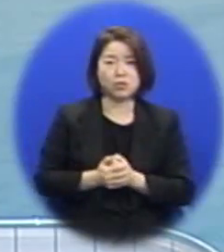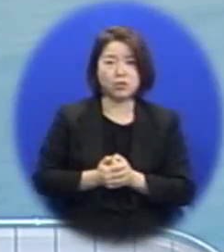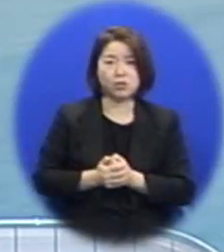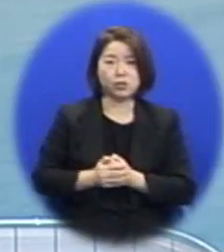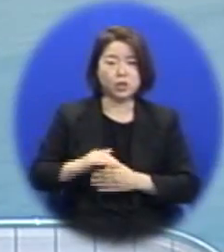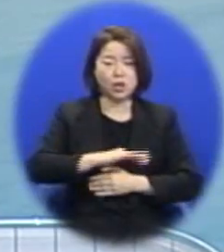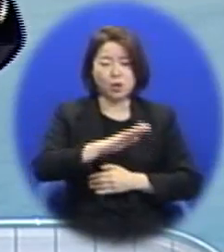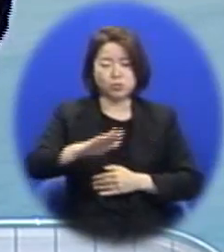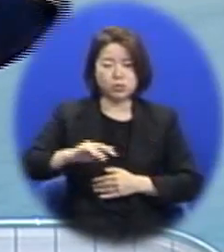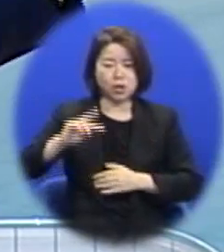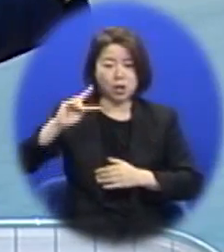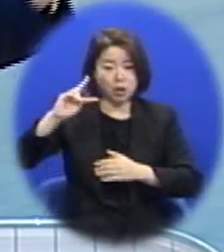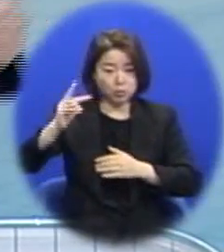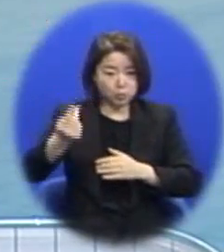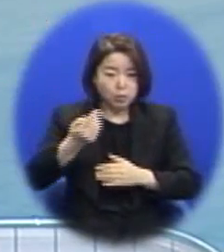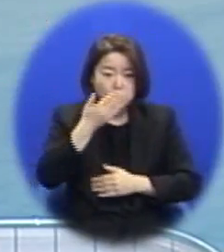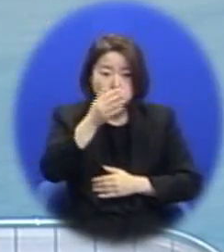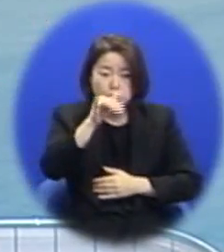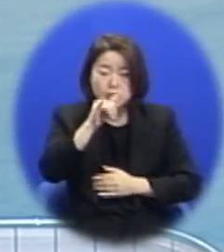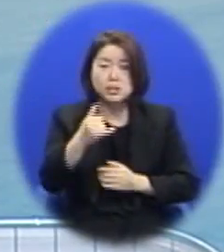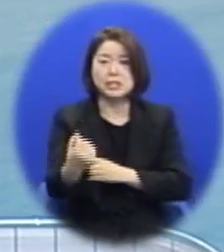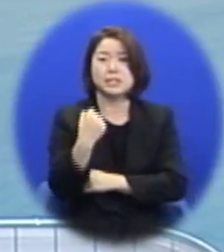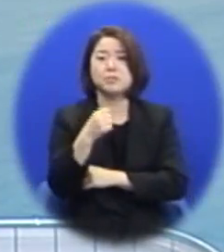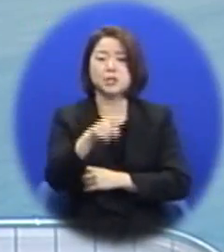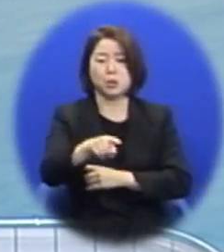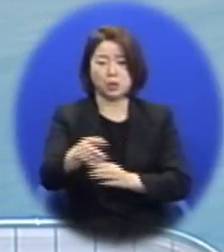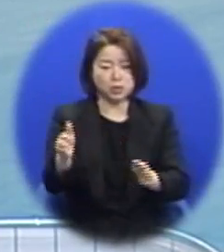우리가 돌이킬 수 있는 힘이 거기서부터 오잖아요.